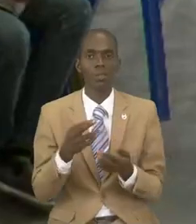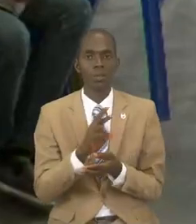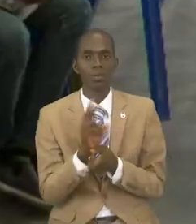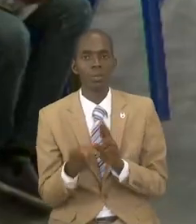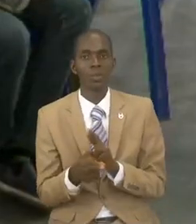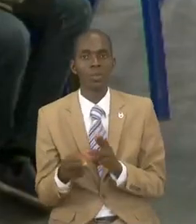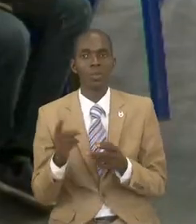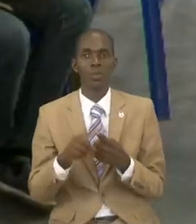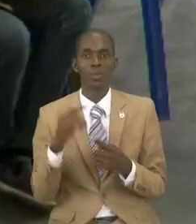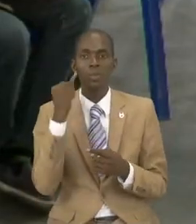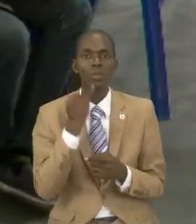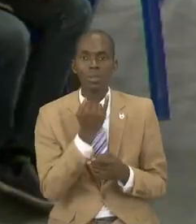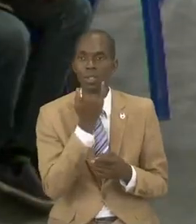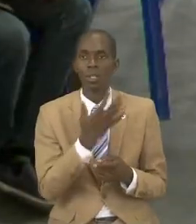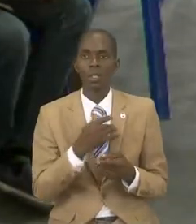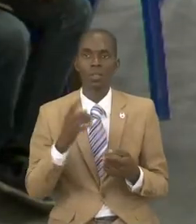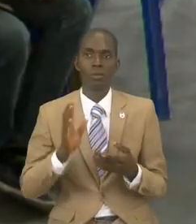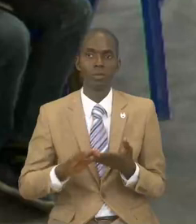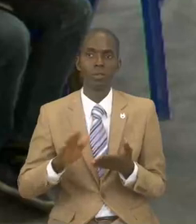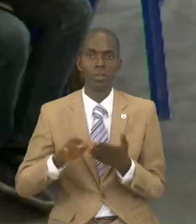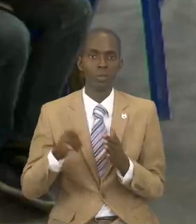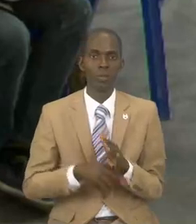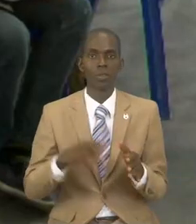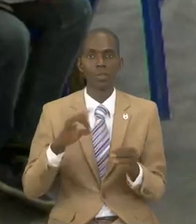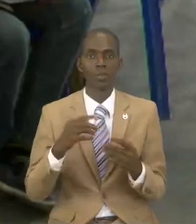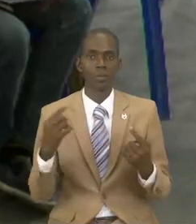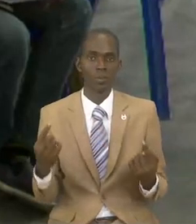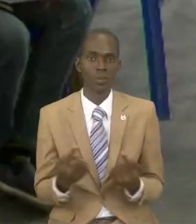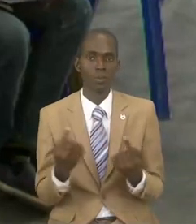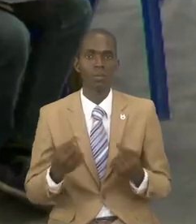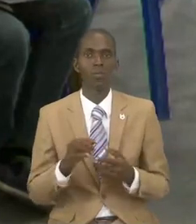la repentance et le pardon des péchés.